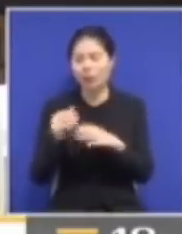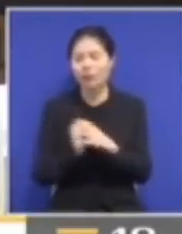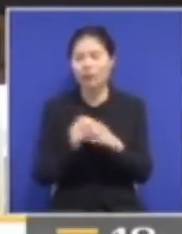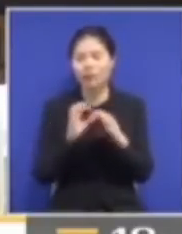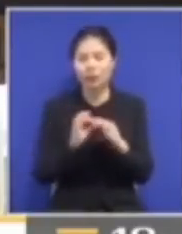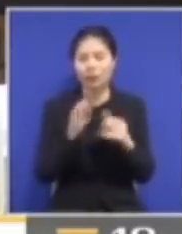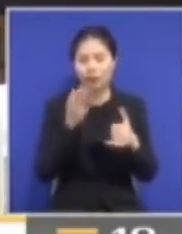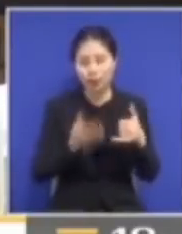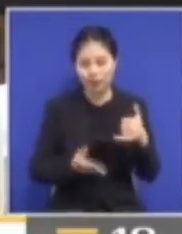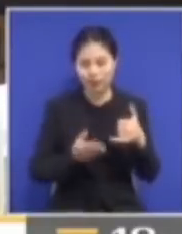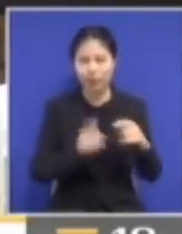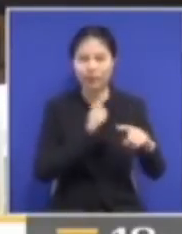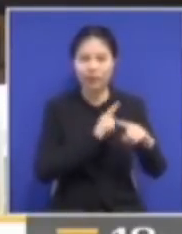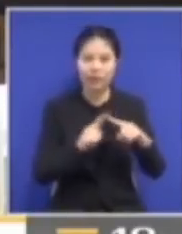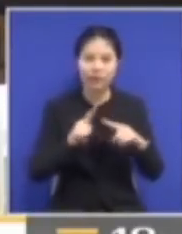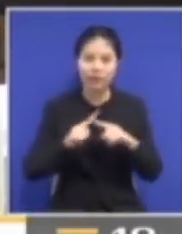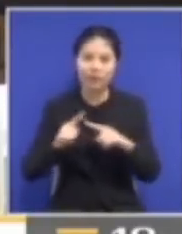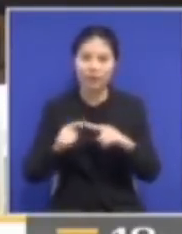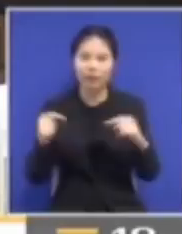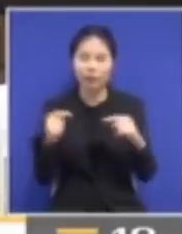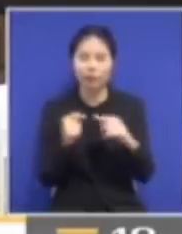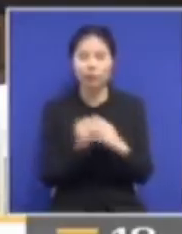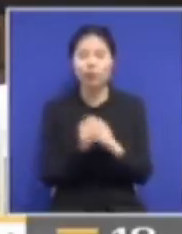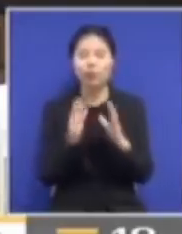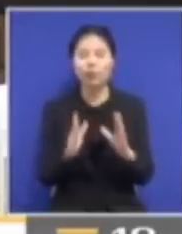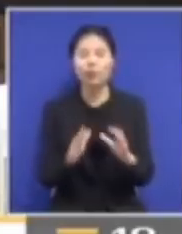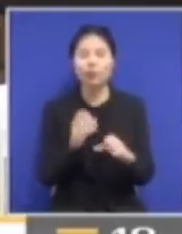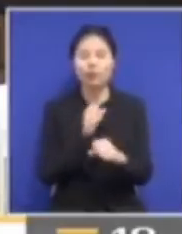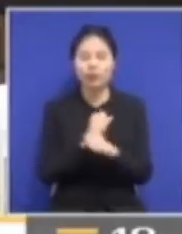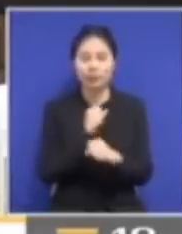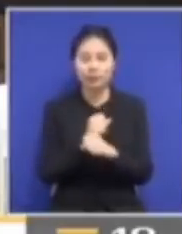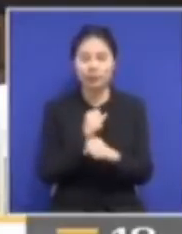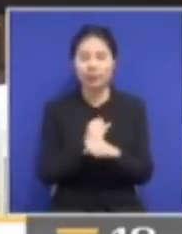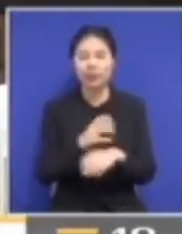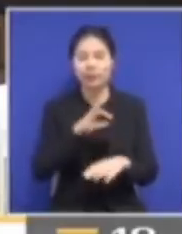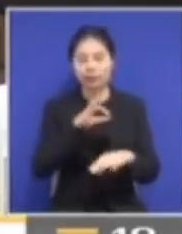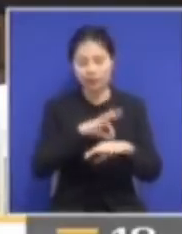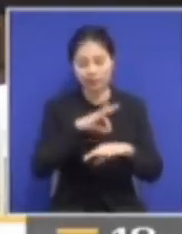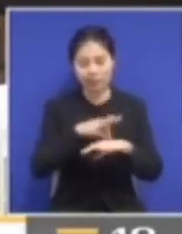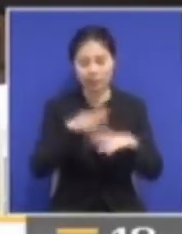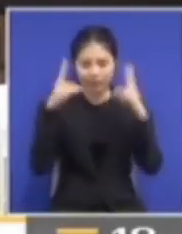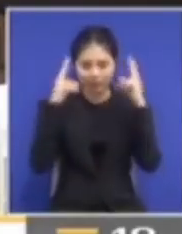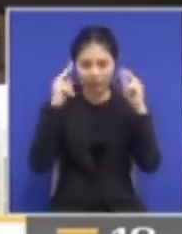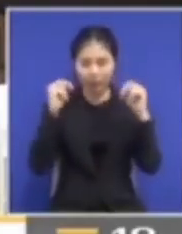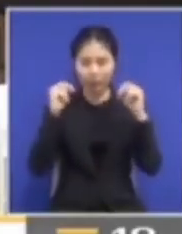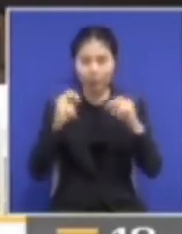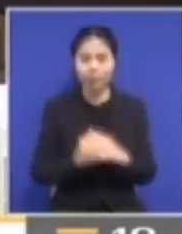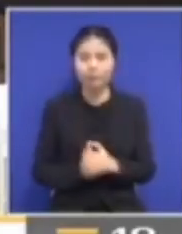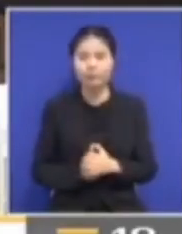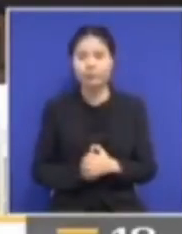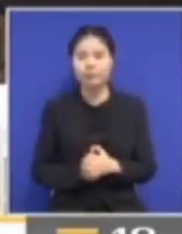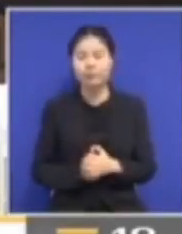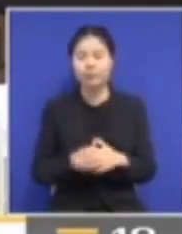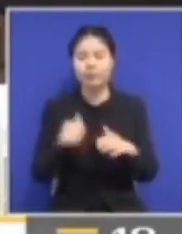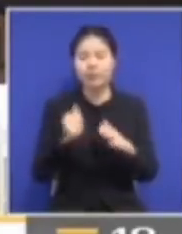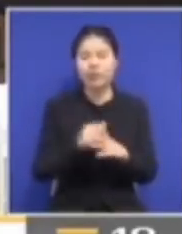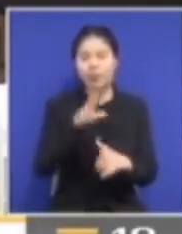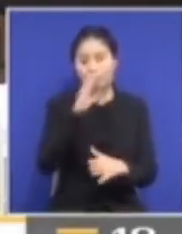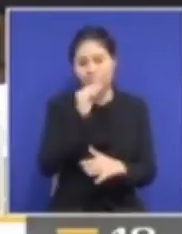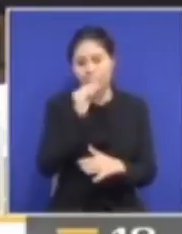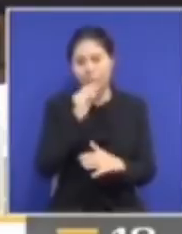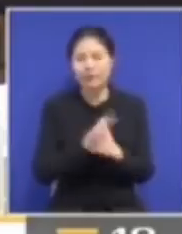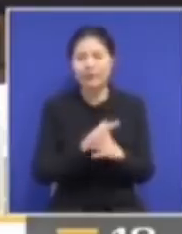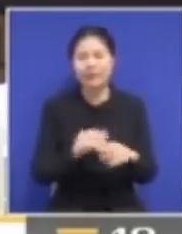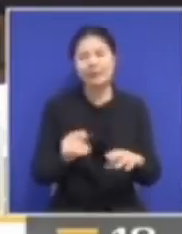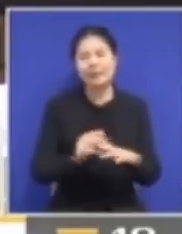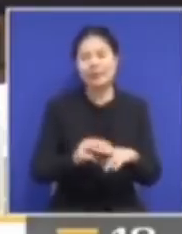ติและความเหมาะสมของผู้ที่จะได้รับการแต่งตั้งเป็นนายกรัฐมนตรีท่านไปนอกประเด็นท่านเป็นเรื่องส่วนตัวของท่